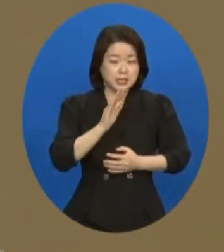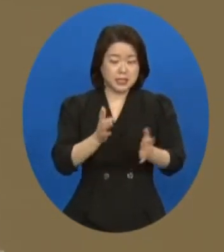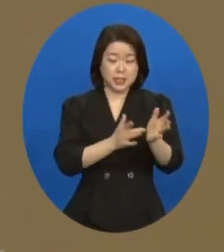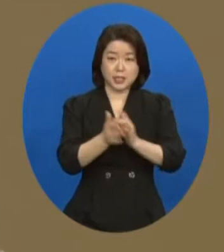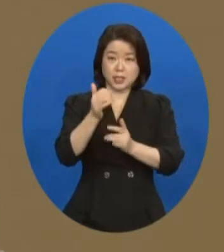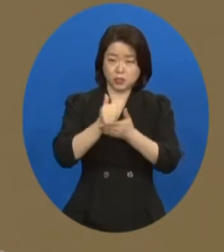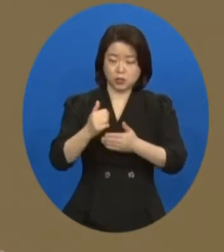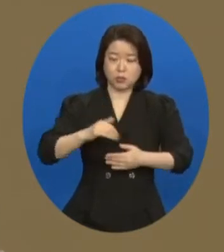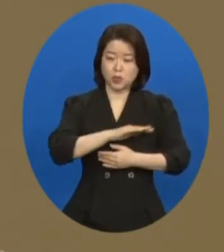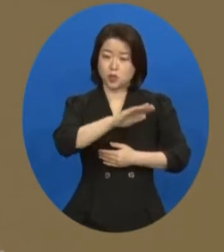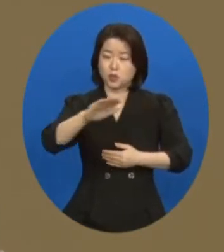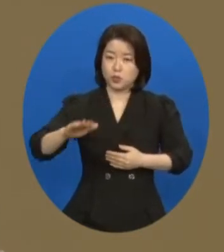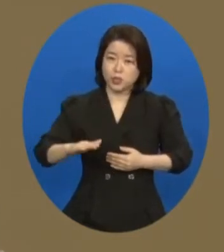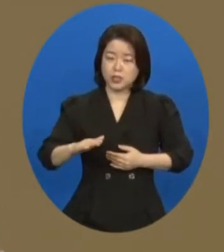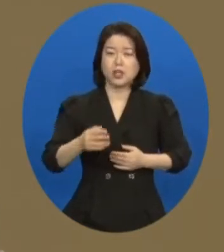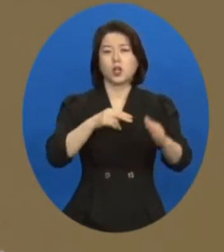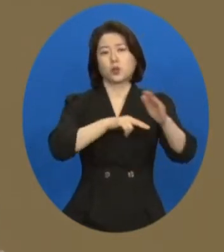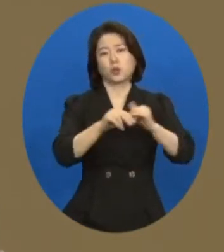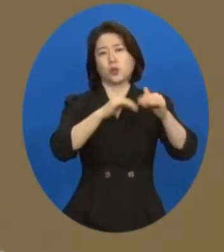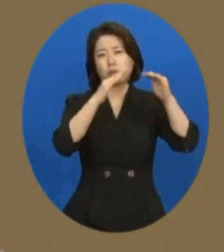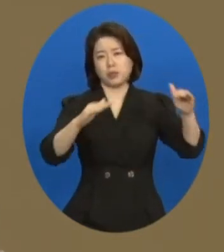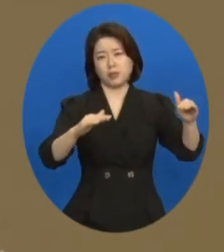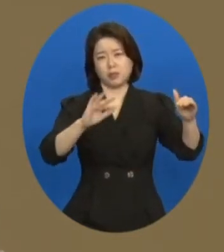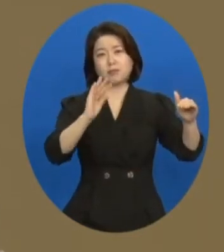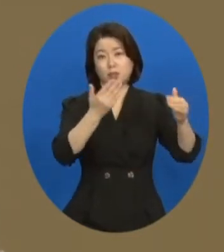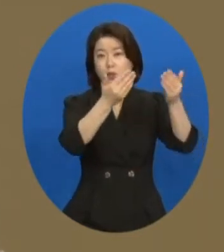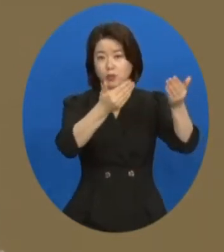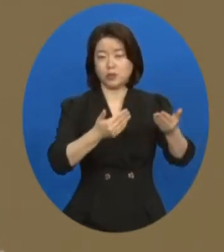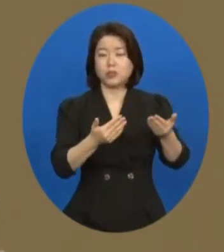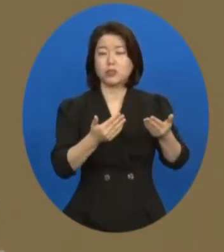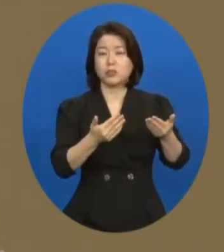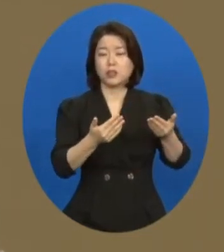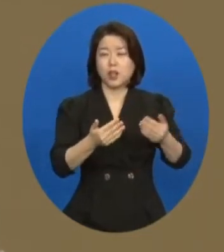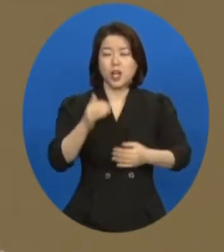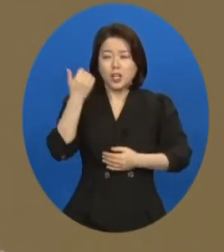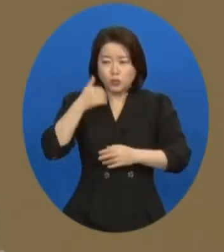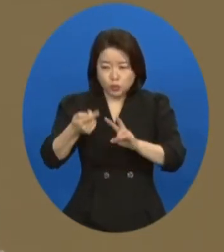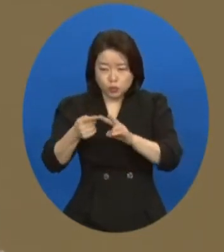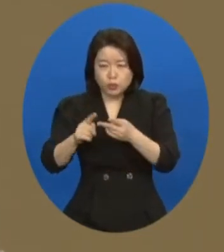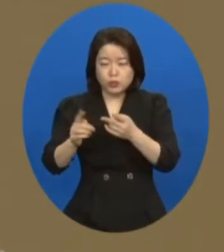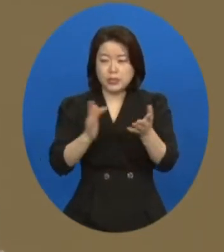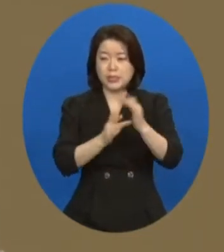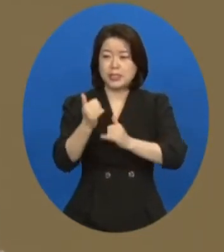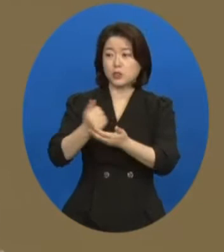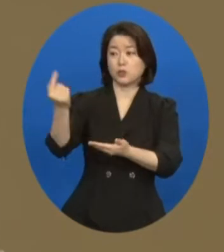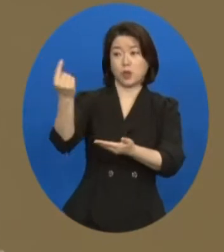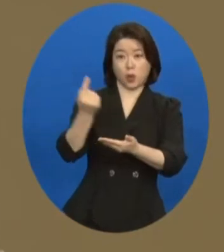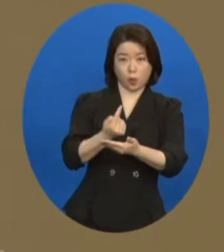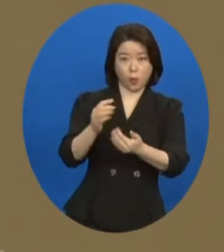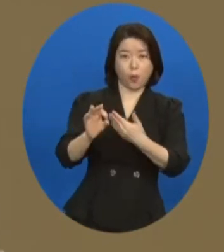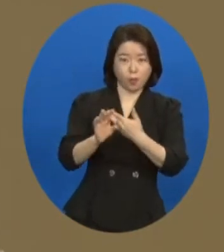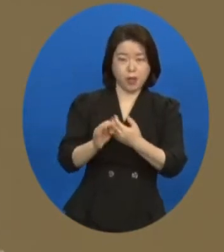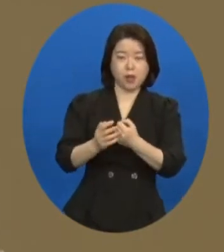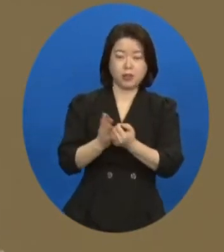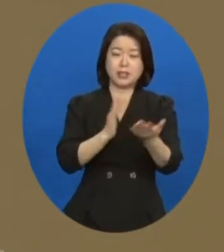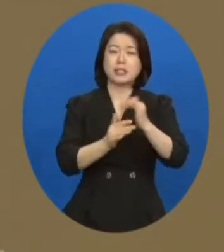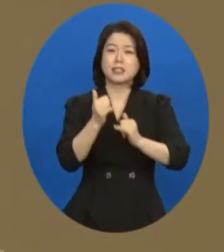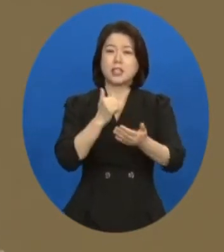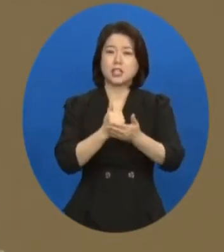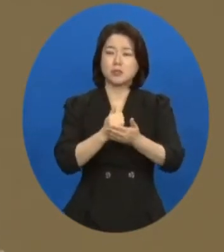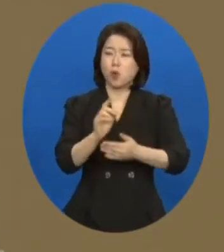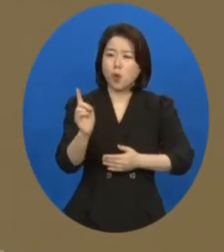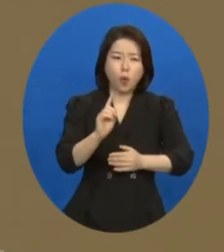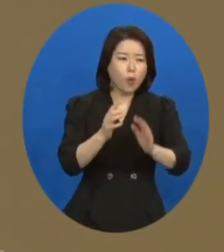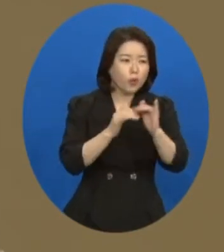우리의 도피 성이 되어 주셨습니다 누구든지 예수님께로 나가면 예수님께서는 어떤